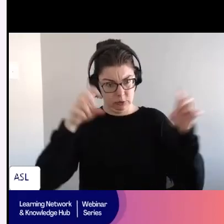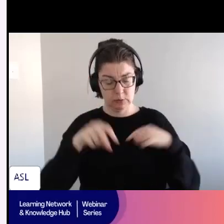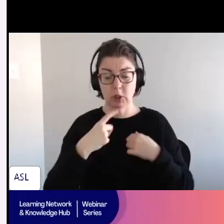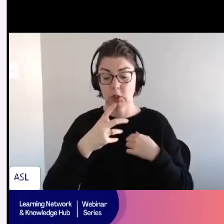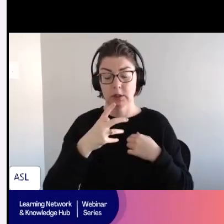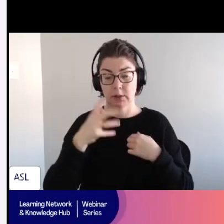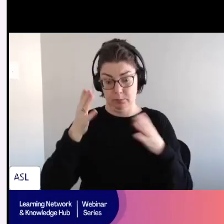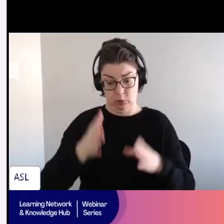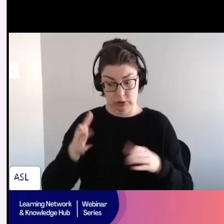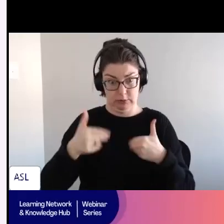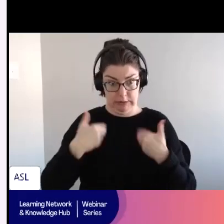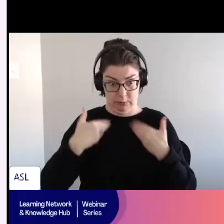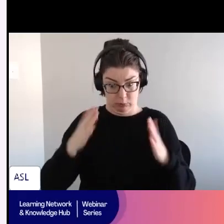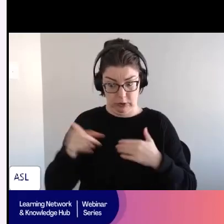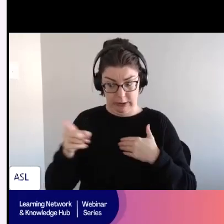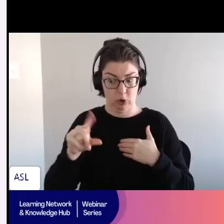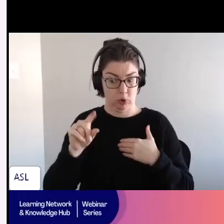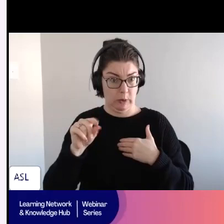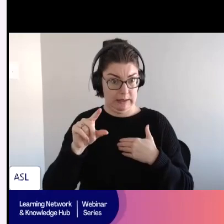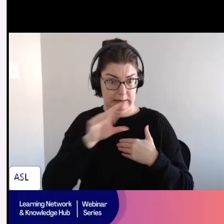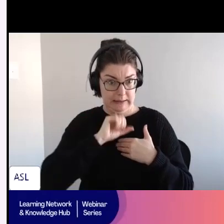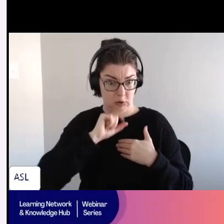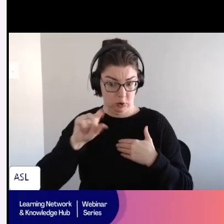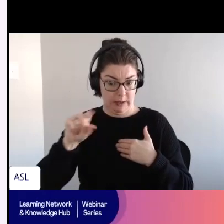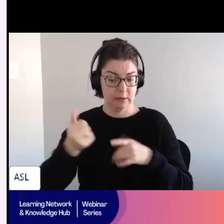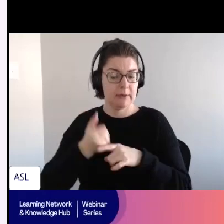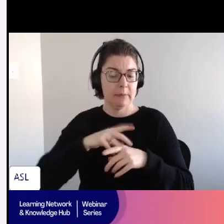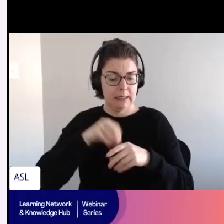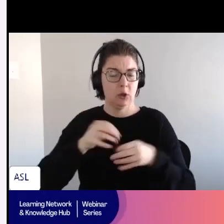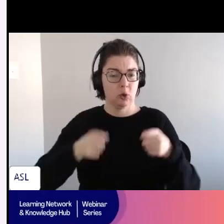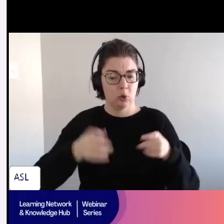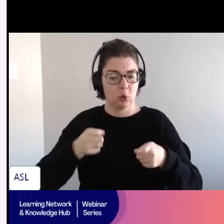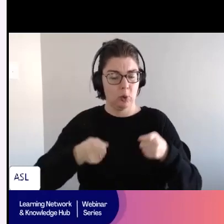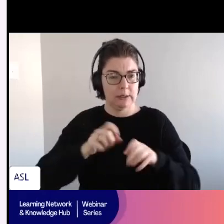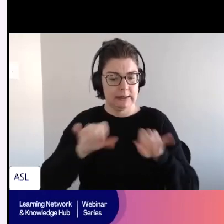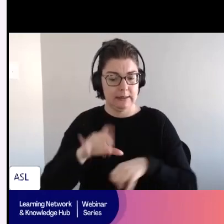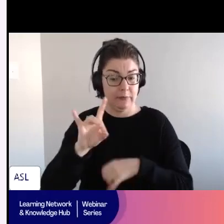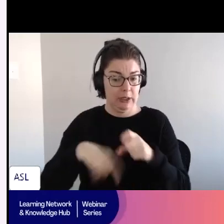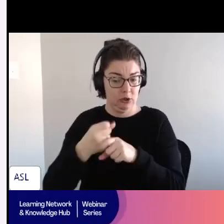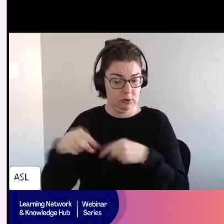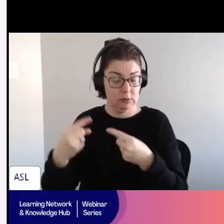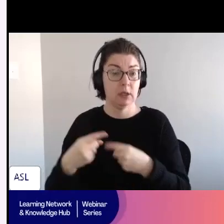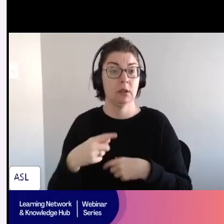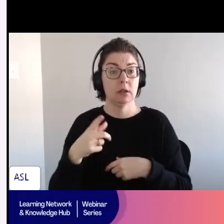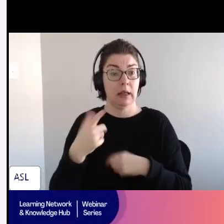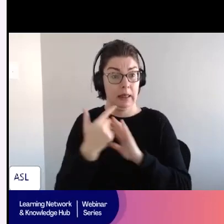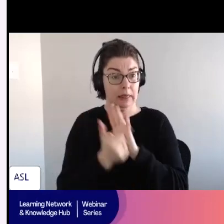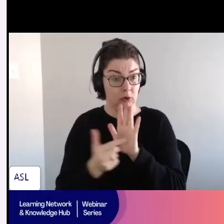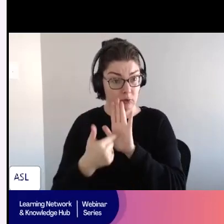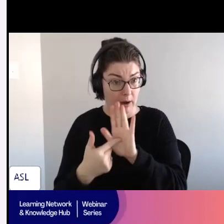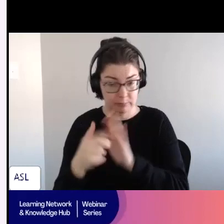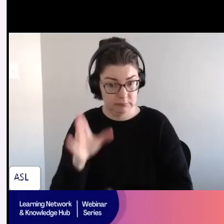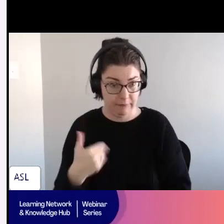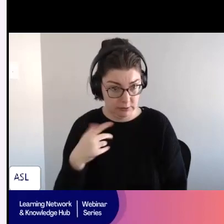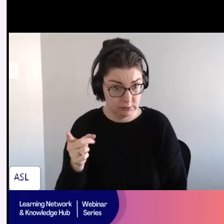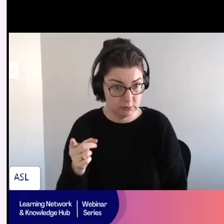ce sujet il y avait un jeune de 20 ans qui était aux prises avec le système judiciaire depuis 18 ans qui n'avait jamais